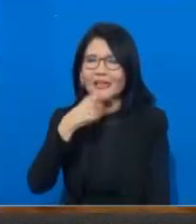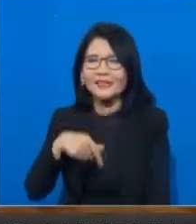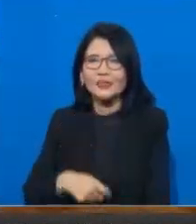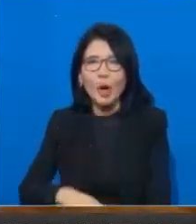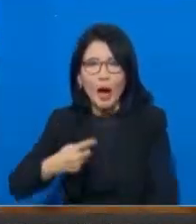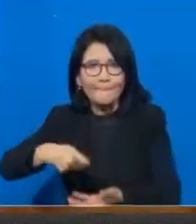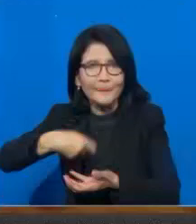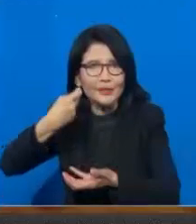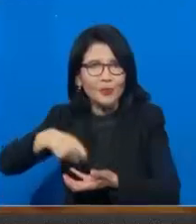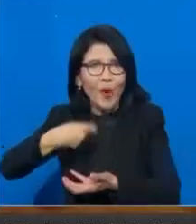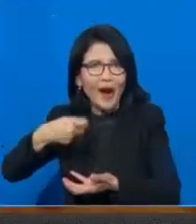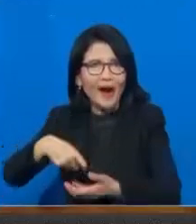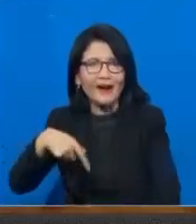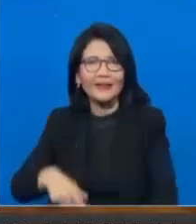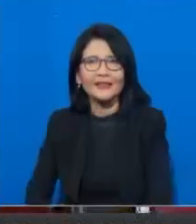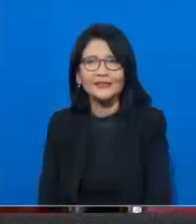kuah pun tiba.